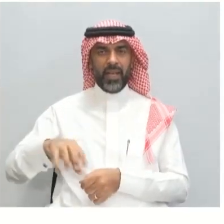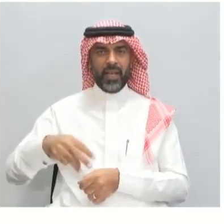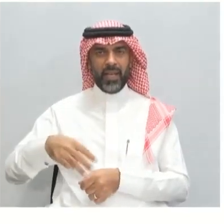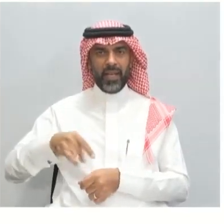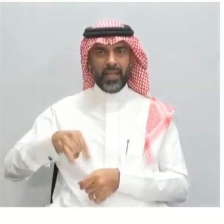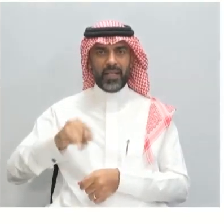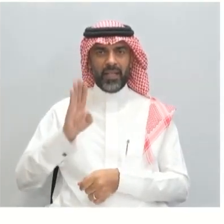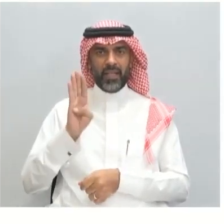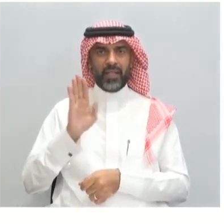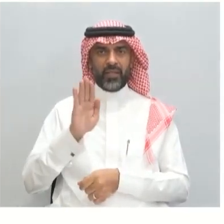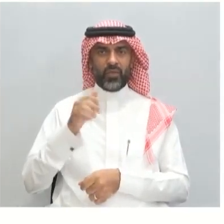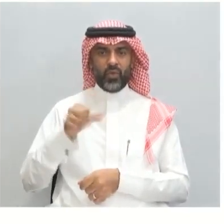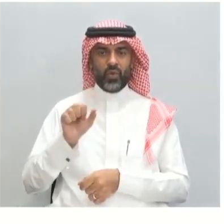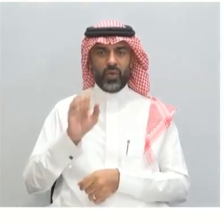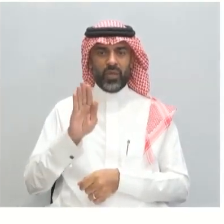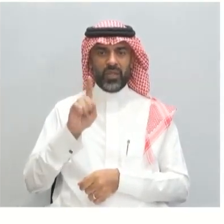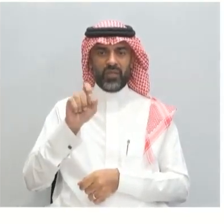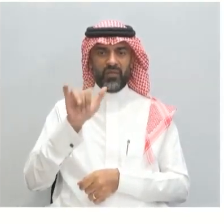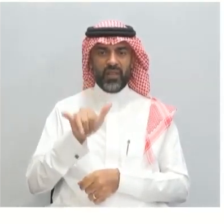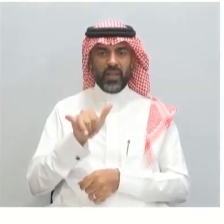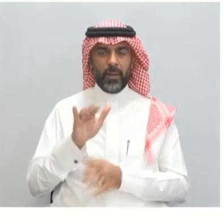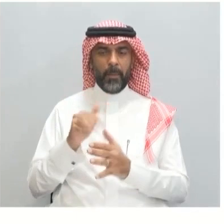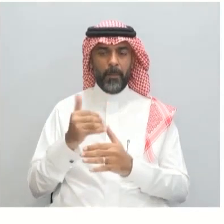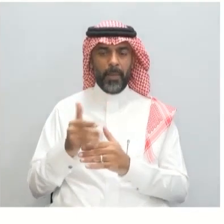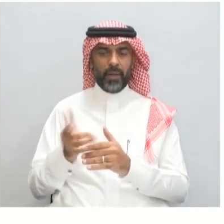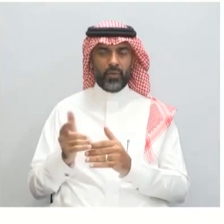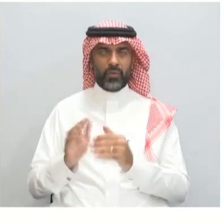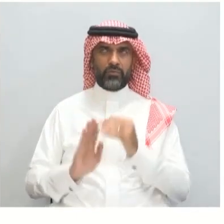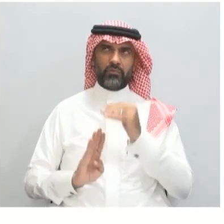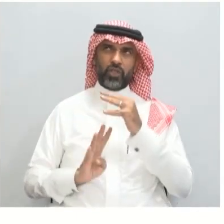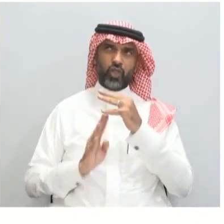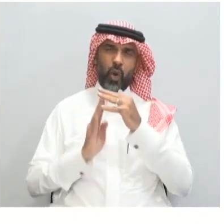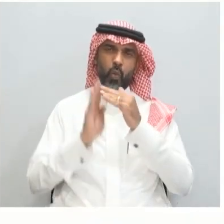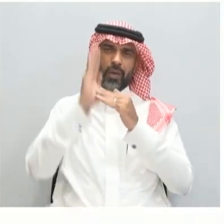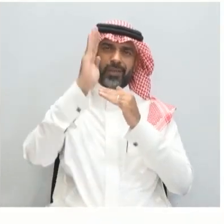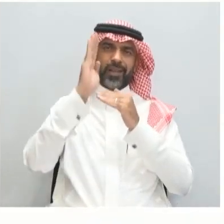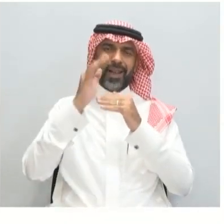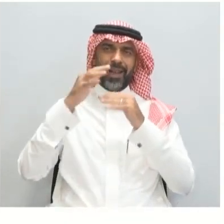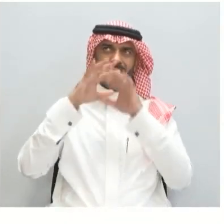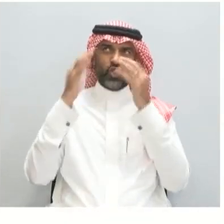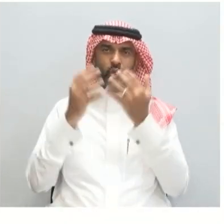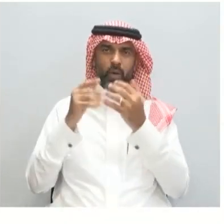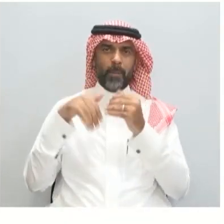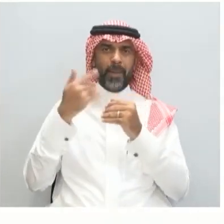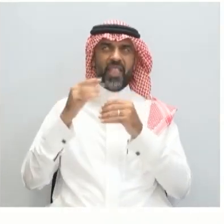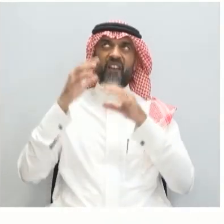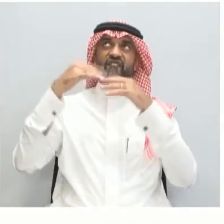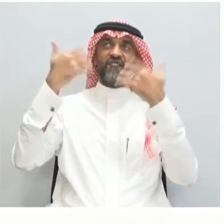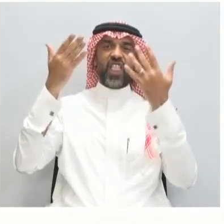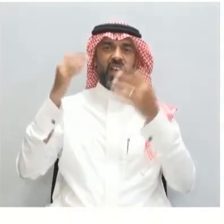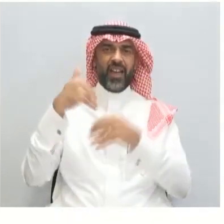بعد ذلك ندخل او نكون قد تجاوزنا الغلاف الجوي ودخلنا في الفضاء